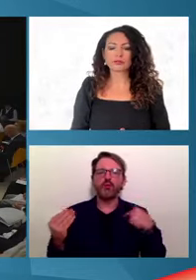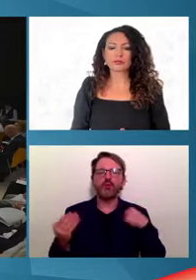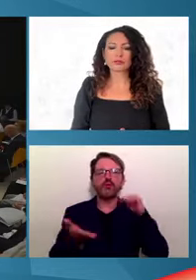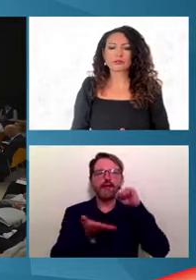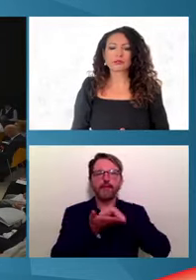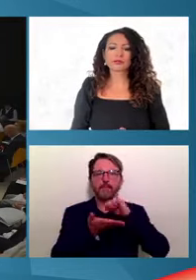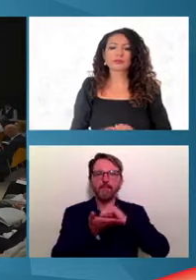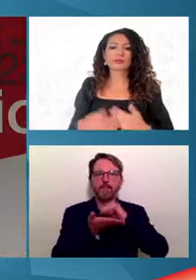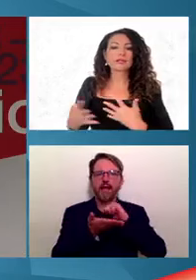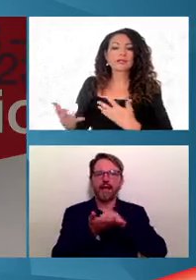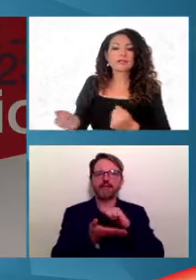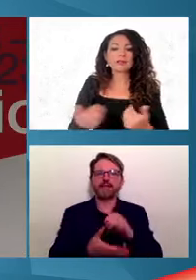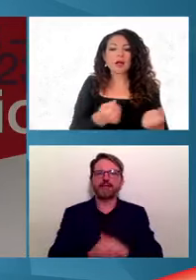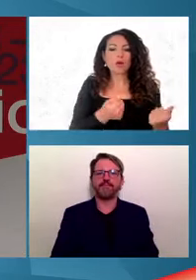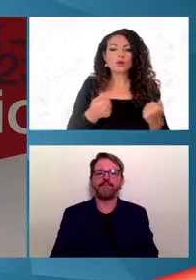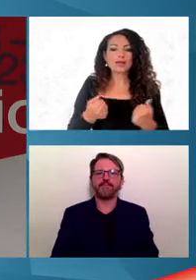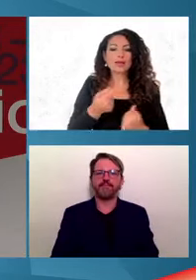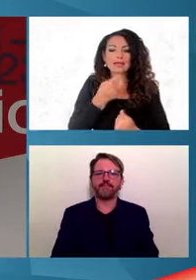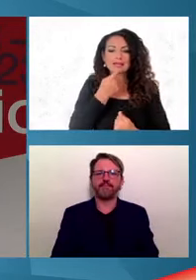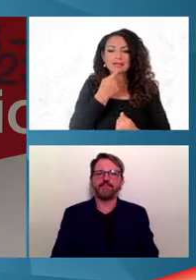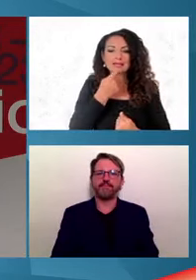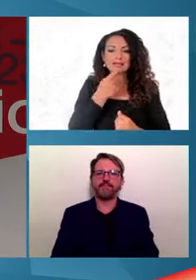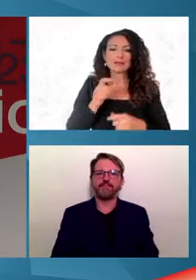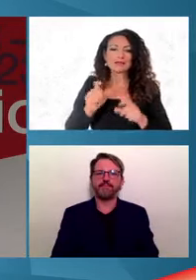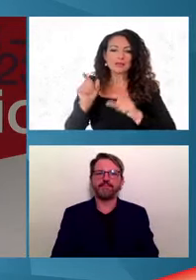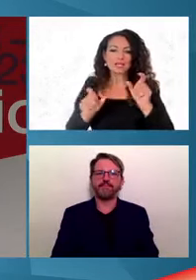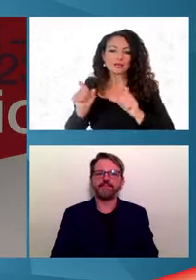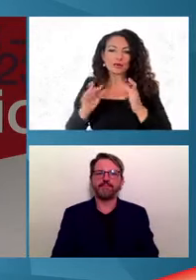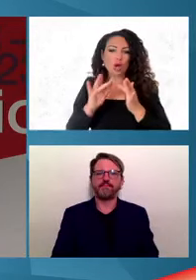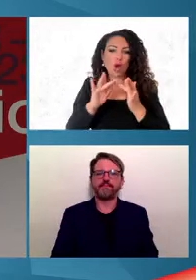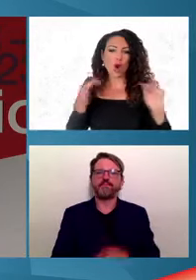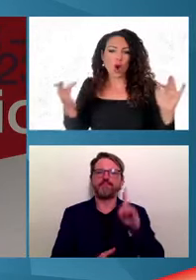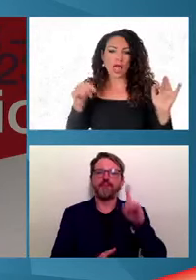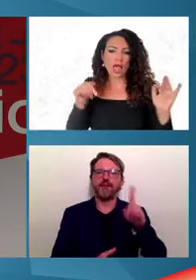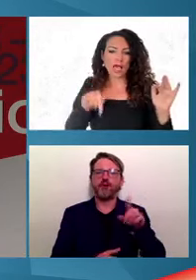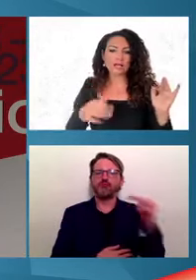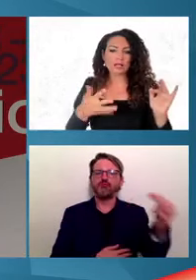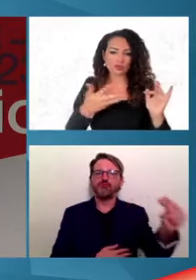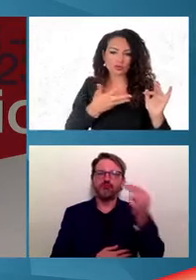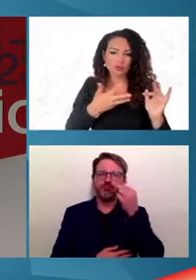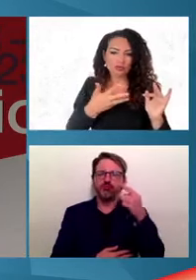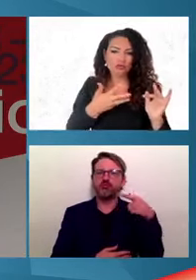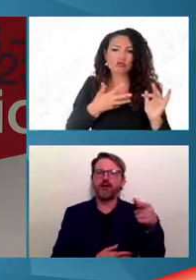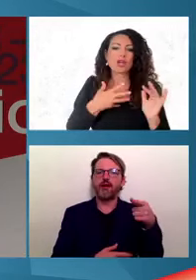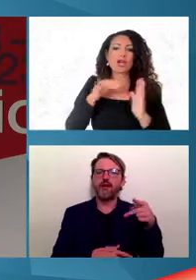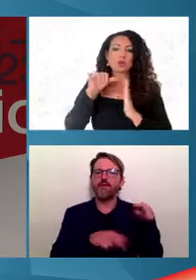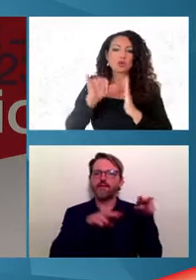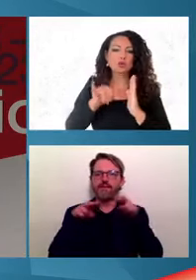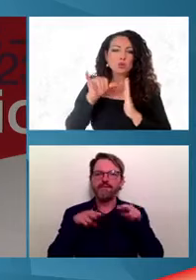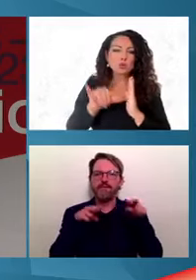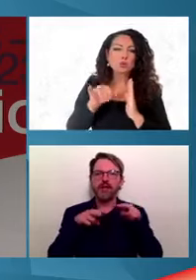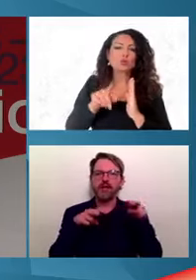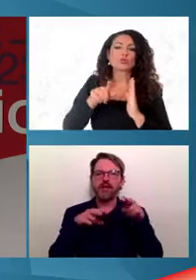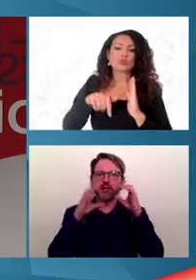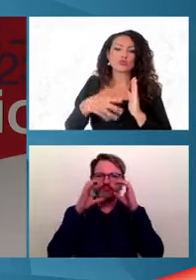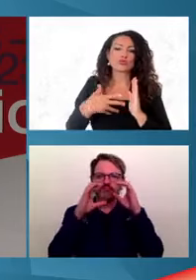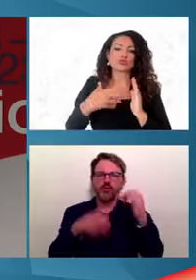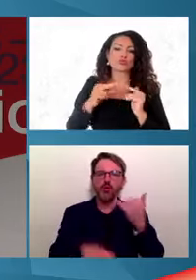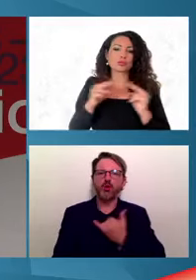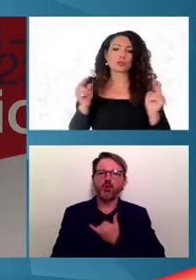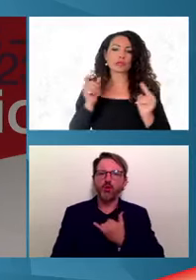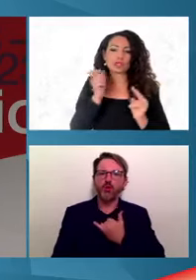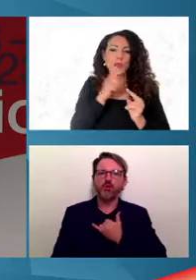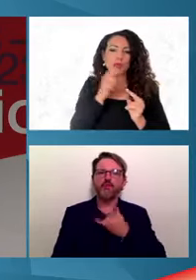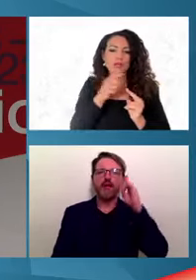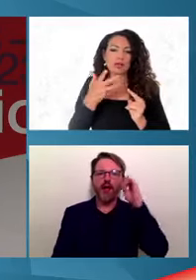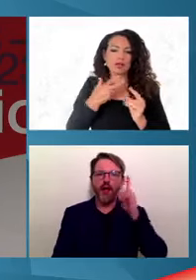online zugeschaltet sind auf den YouTube-Kanälen des Landes Südtirol, wo diese Veranstaltung auch in